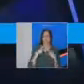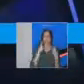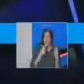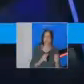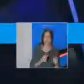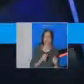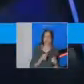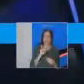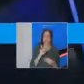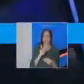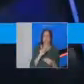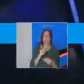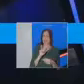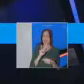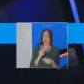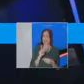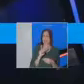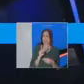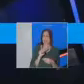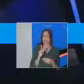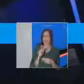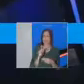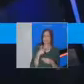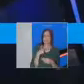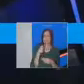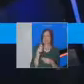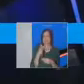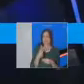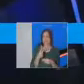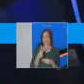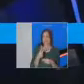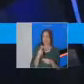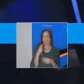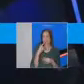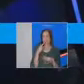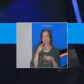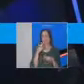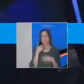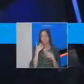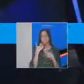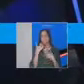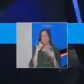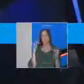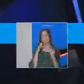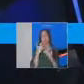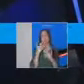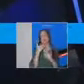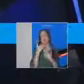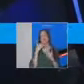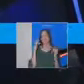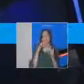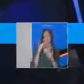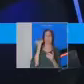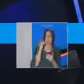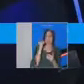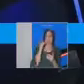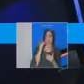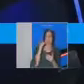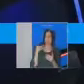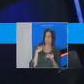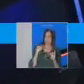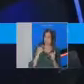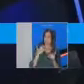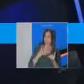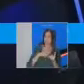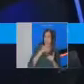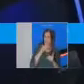ברשותך לחזור לאביטל. אביטל, כשאני מסתכל רוחבית על הסיפור מול היהודים ומול ארצות הברית וכו'